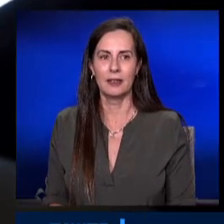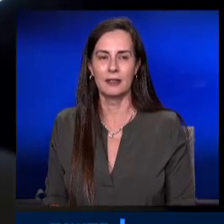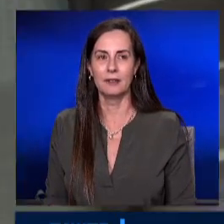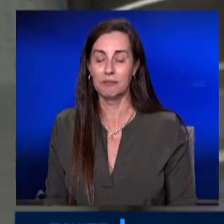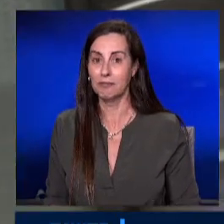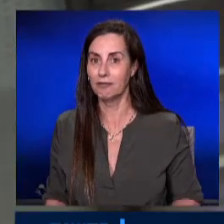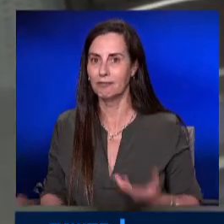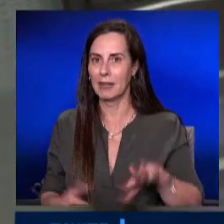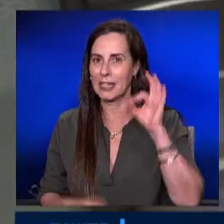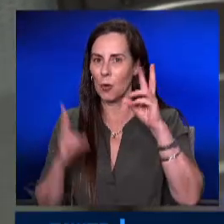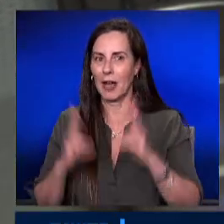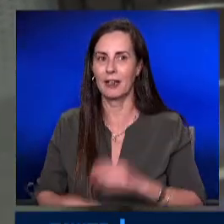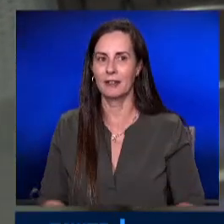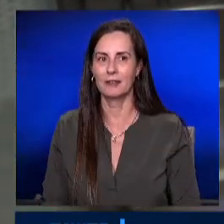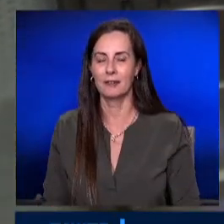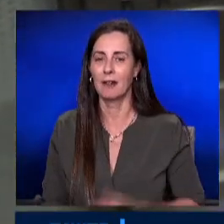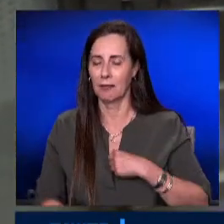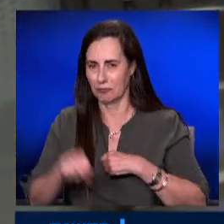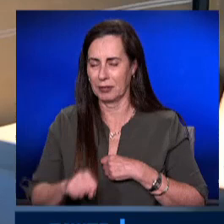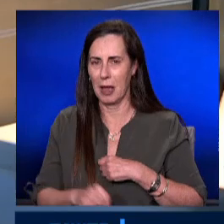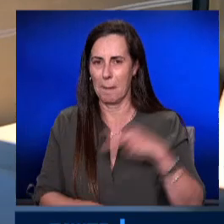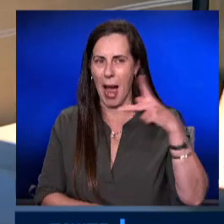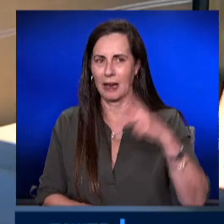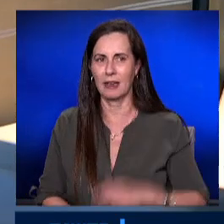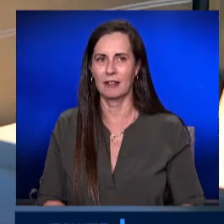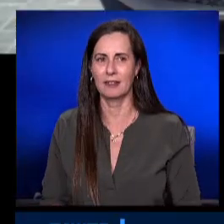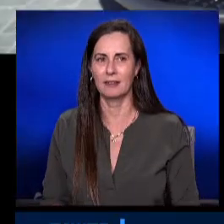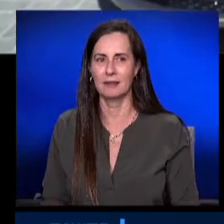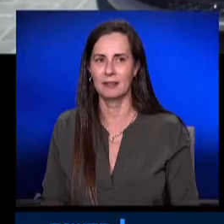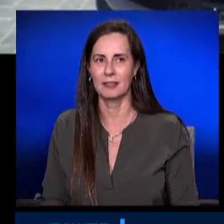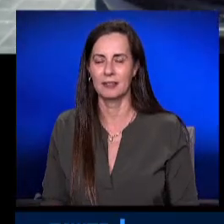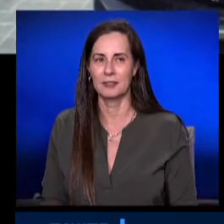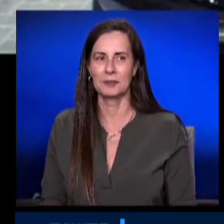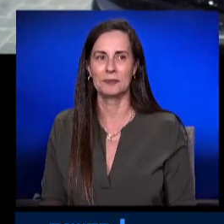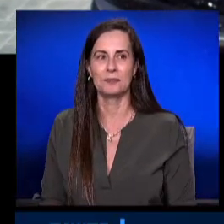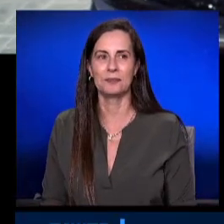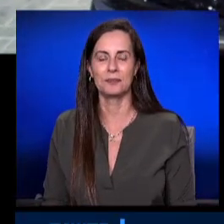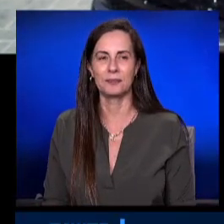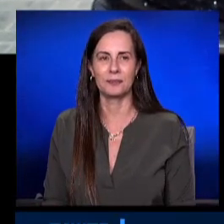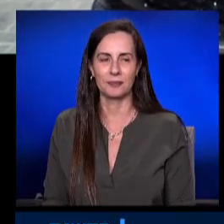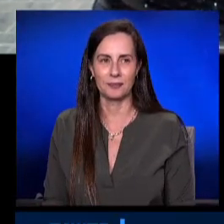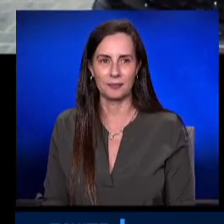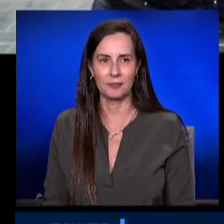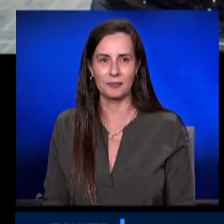מצאנו חניה. אני מעביר לפי, אנחנו יוצאים החוצה מהרכב ומכנים אותו בחוץ.